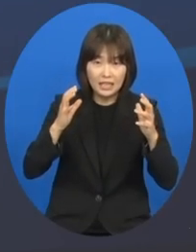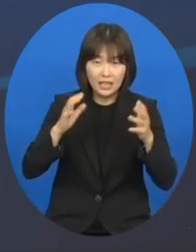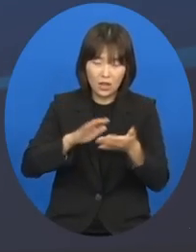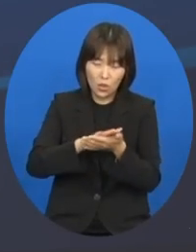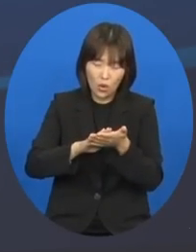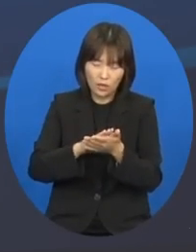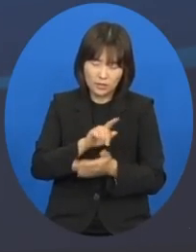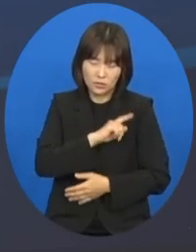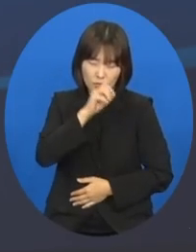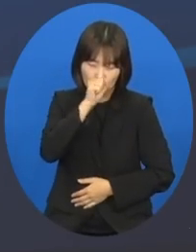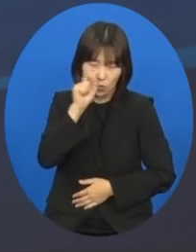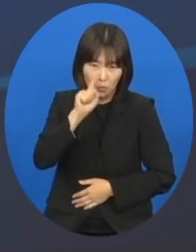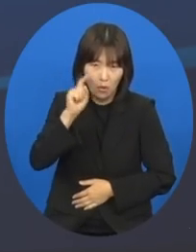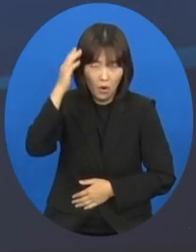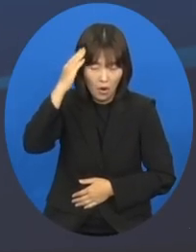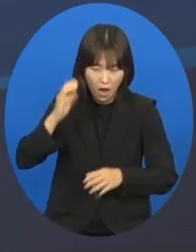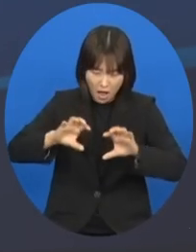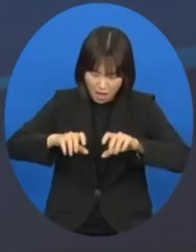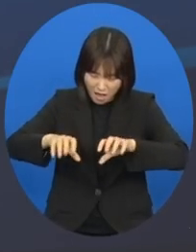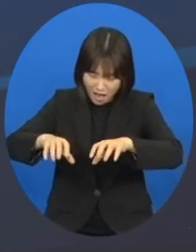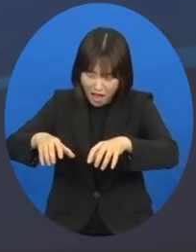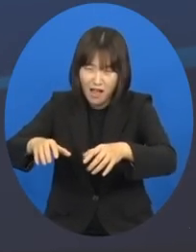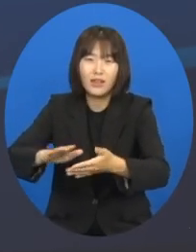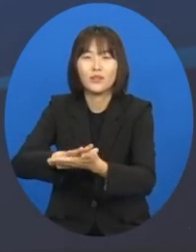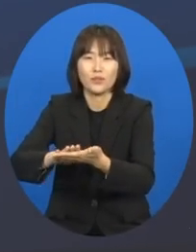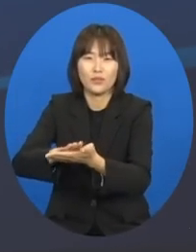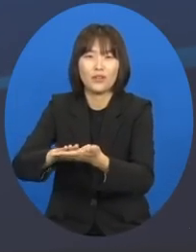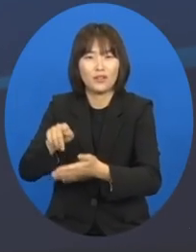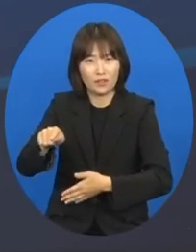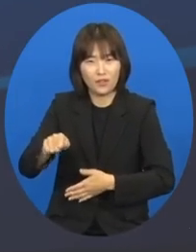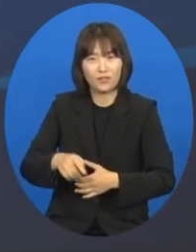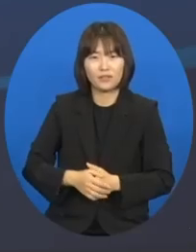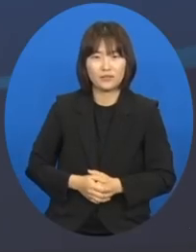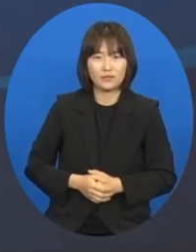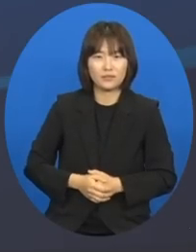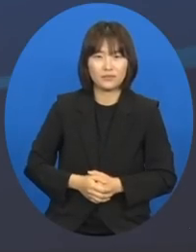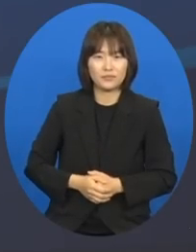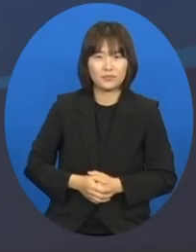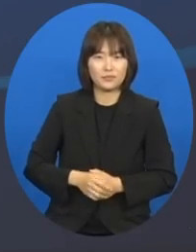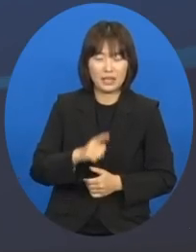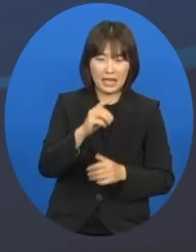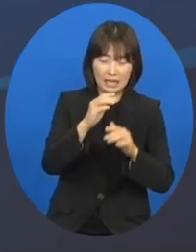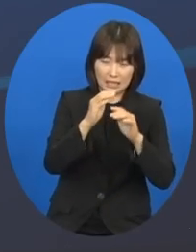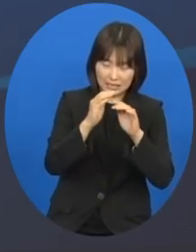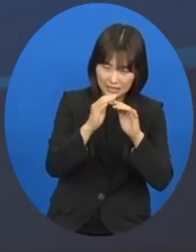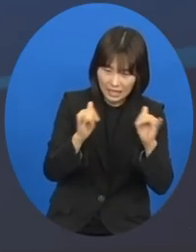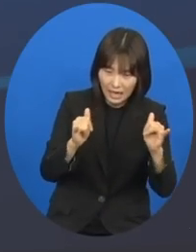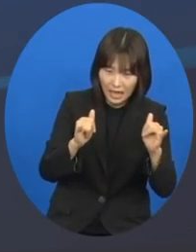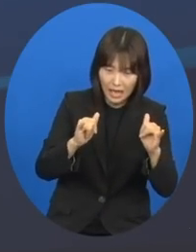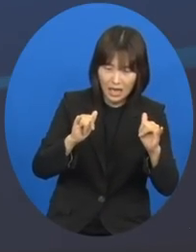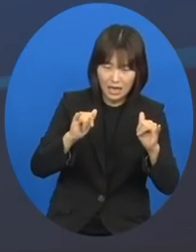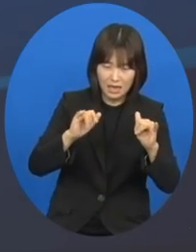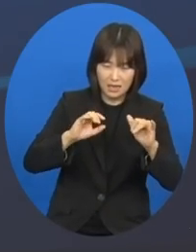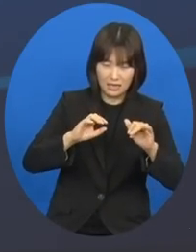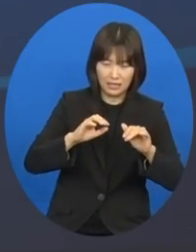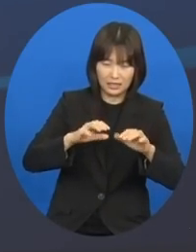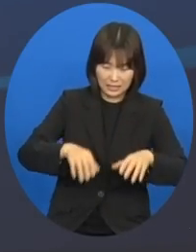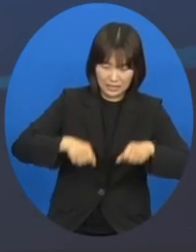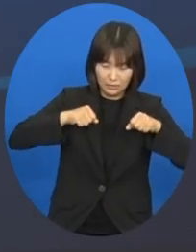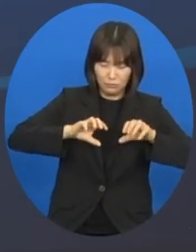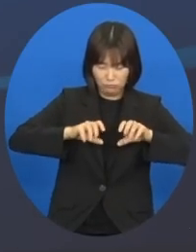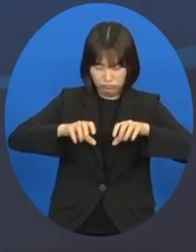할래 그러면 한 사람이 나오면 돌돌 말아서 막 방에 이렇게 질질 끌고 다니는 거야